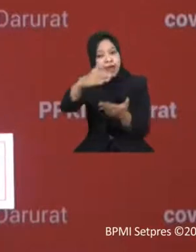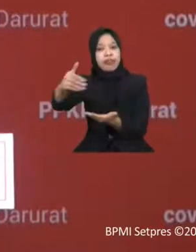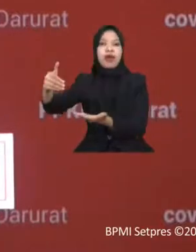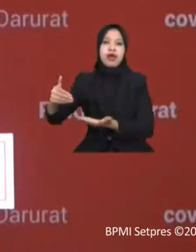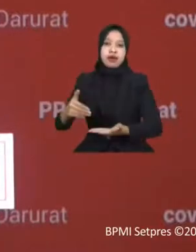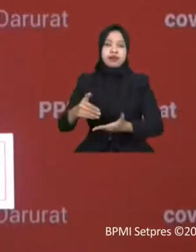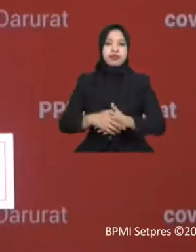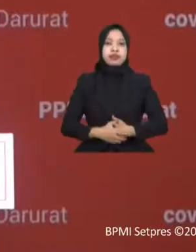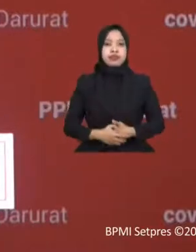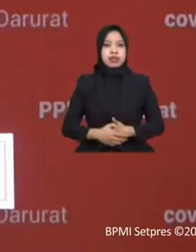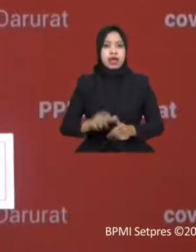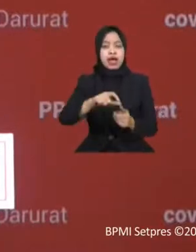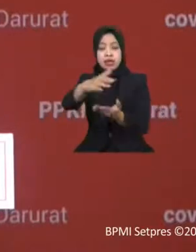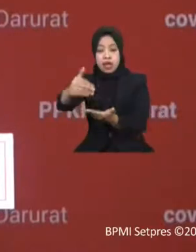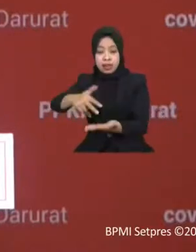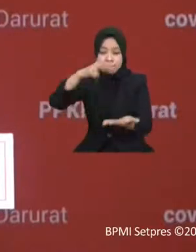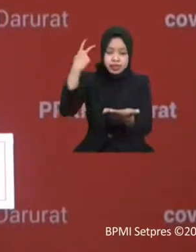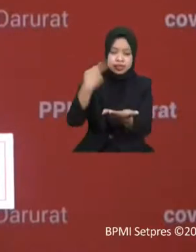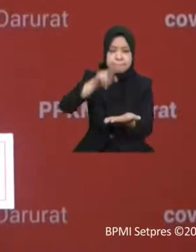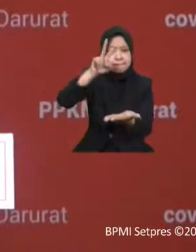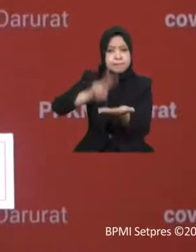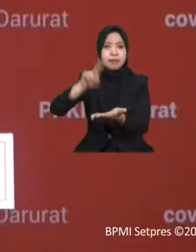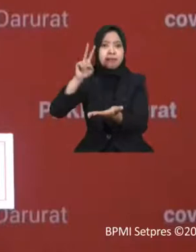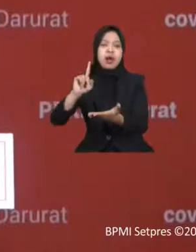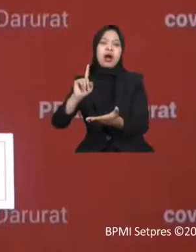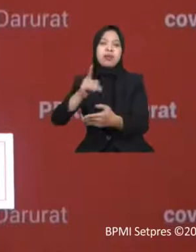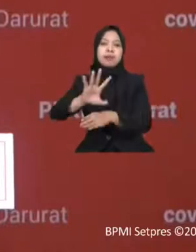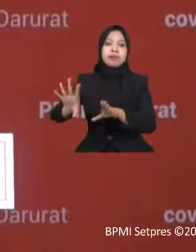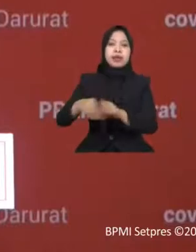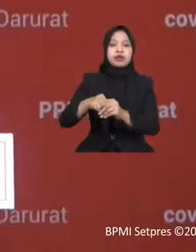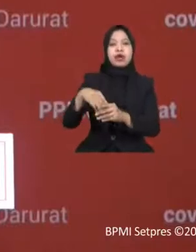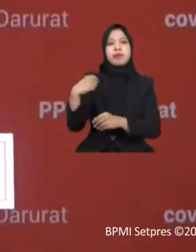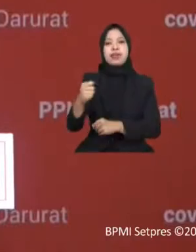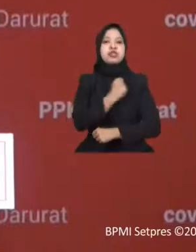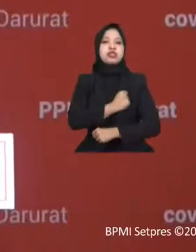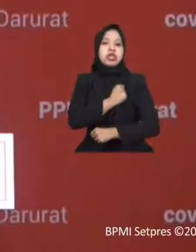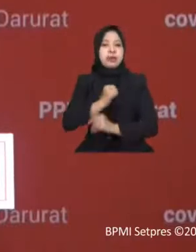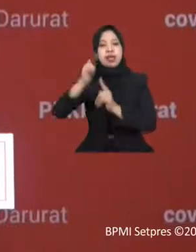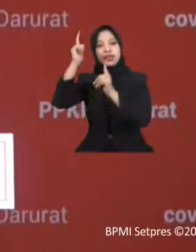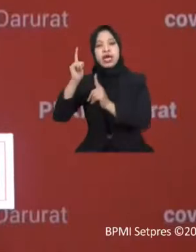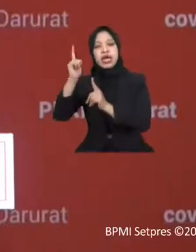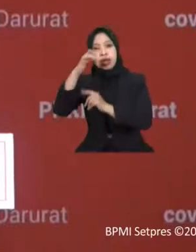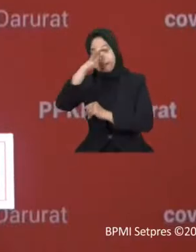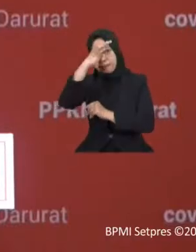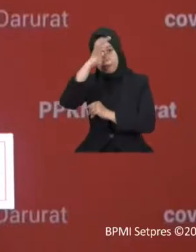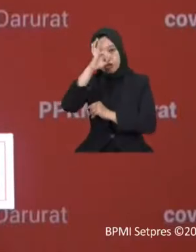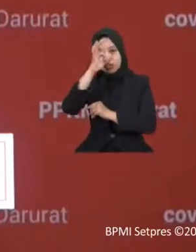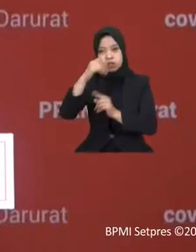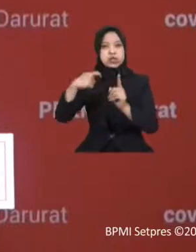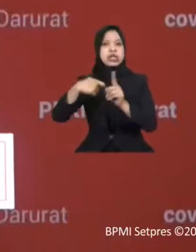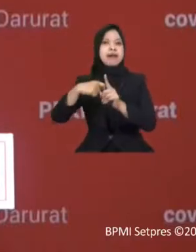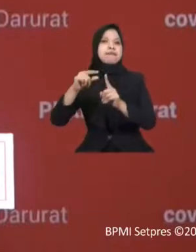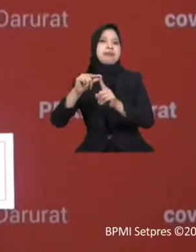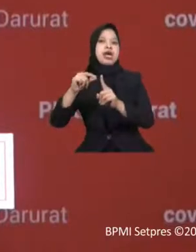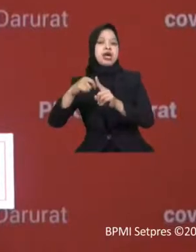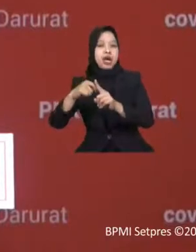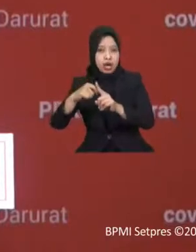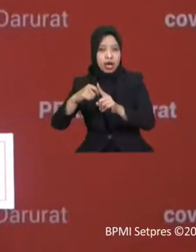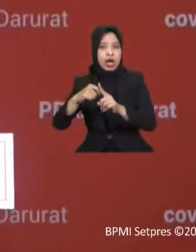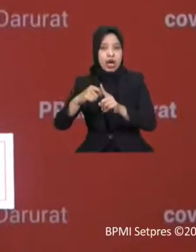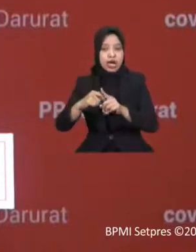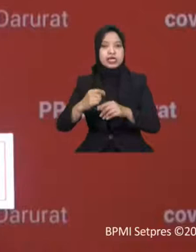proses pemutakhiran data mensos melibatkan Polri Komisi Pemberantasan Korupsi